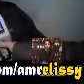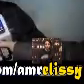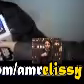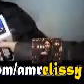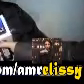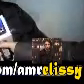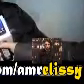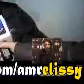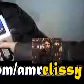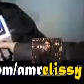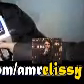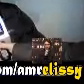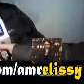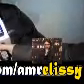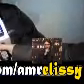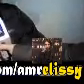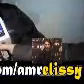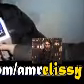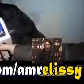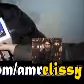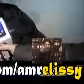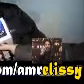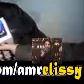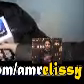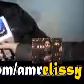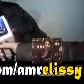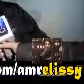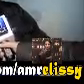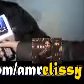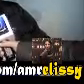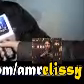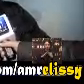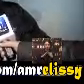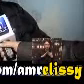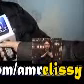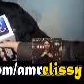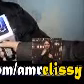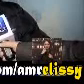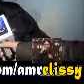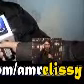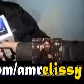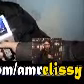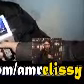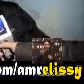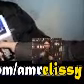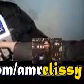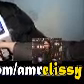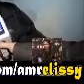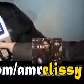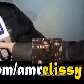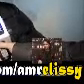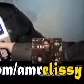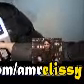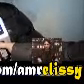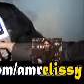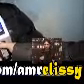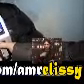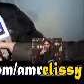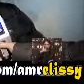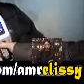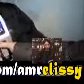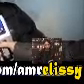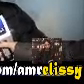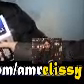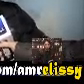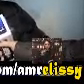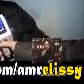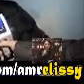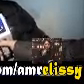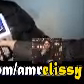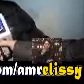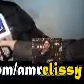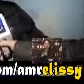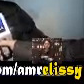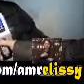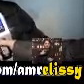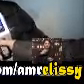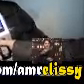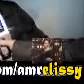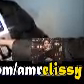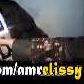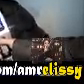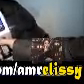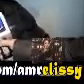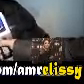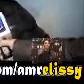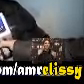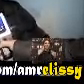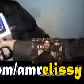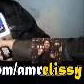بشكر الاستاذ عمرو الليثي ان هو ساعدني برنامج واحد من الناس على هذه الحاجه الجميله، ان انا ممكن اقدر